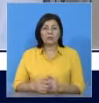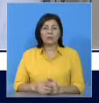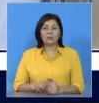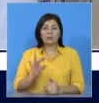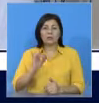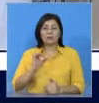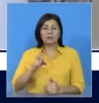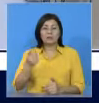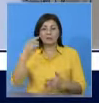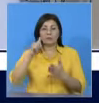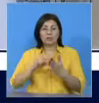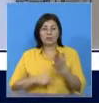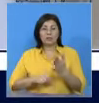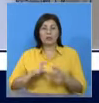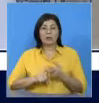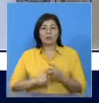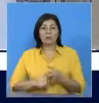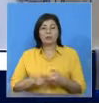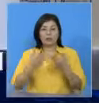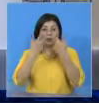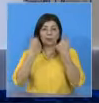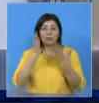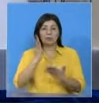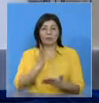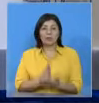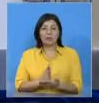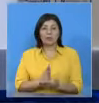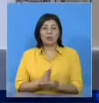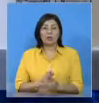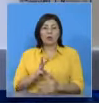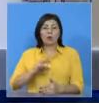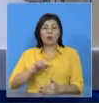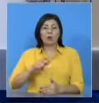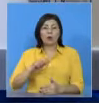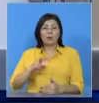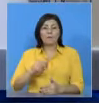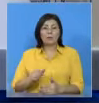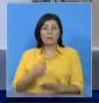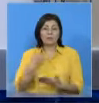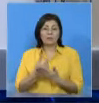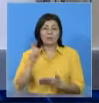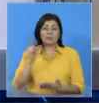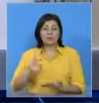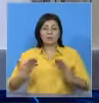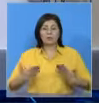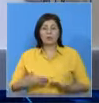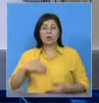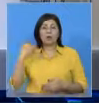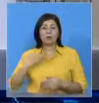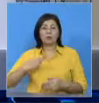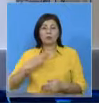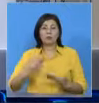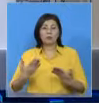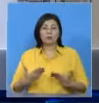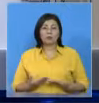Ислам дініне байланысты ақпараттарды толық біле аласыздар. Және де Мұхаммед пайғамбарымыздың өмір баяны, Ақтөбе облысында өмір